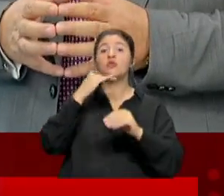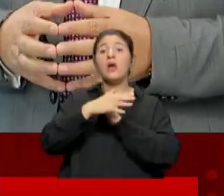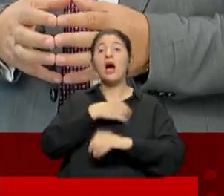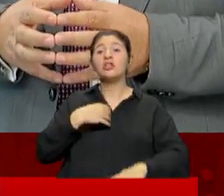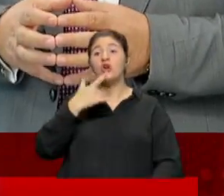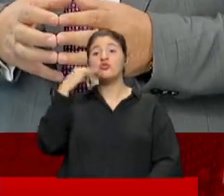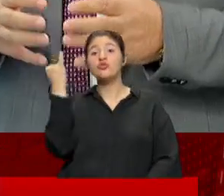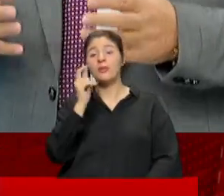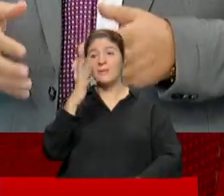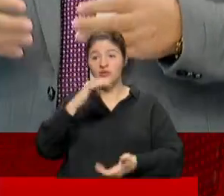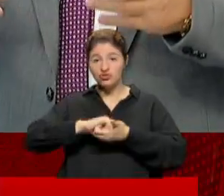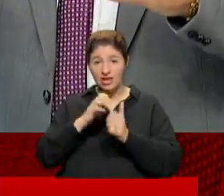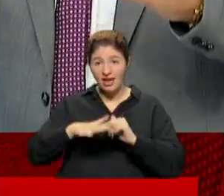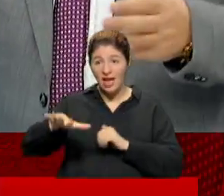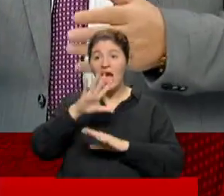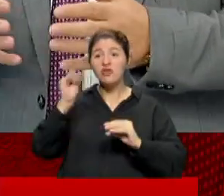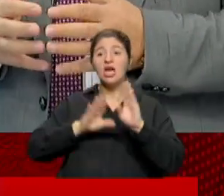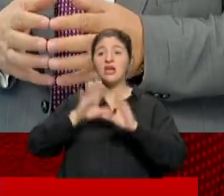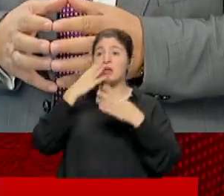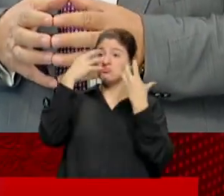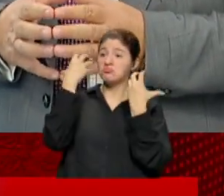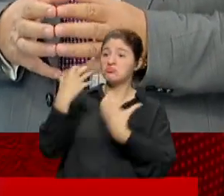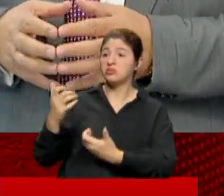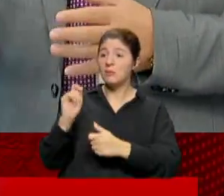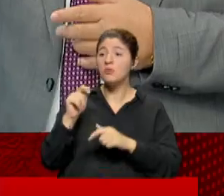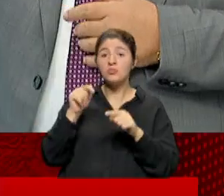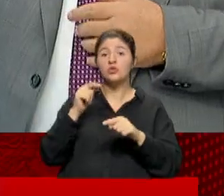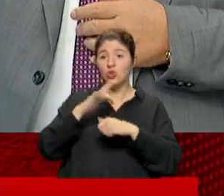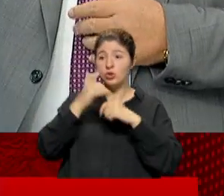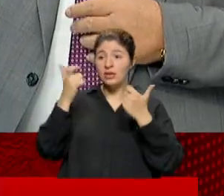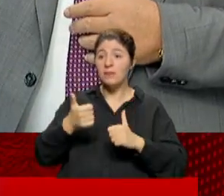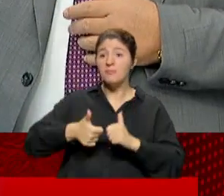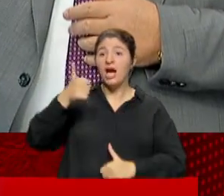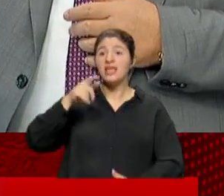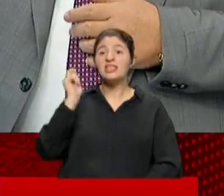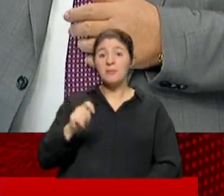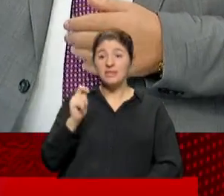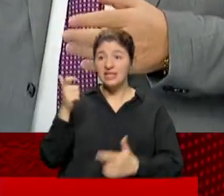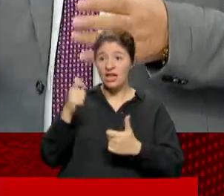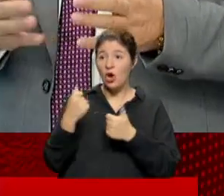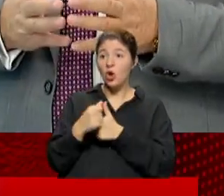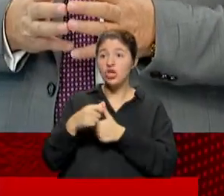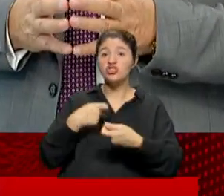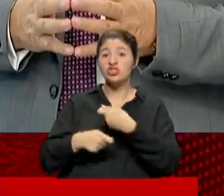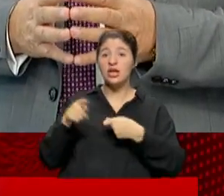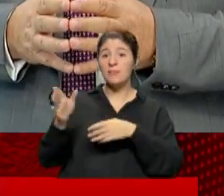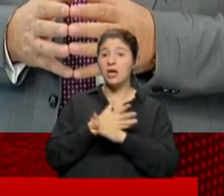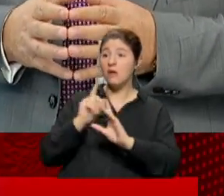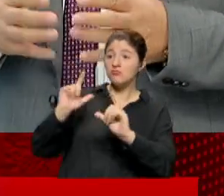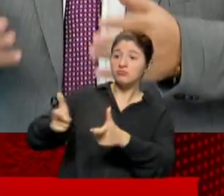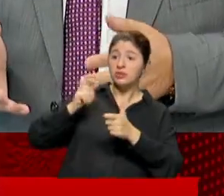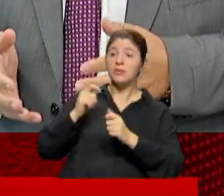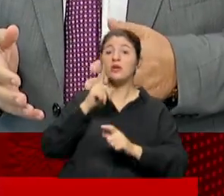beşli çeteye her türlü ihaleleri verenler bu ülkede bakanlık yaptığı yere kocasının şirketinden malzeme